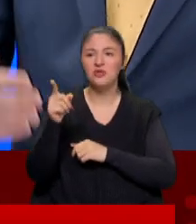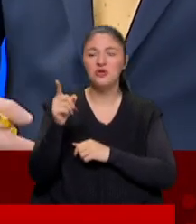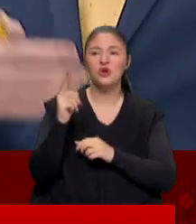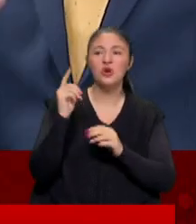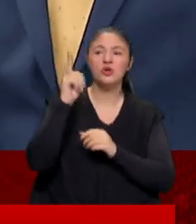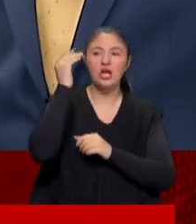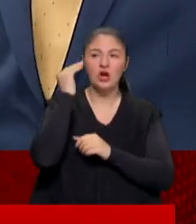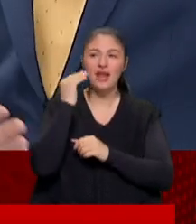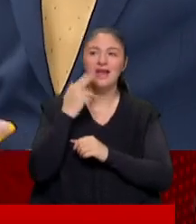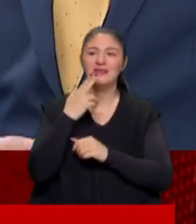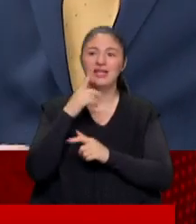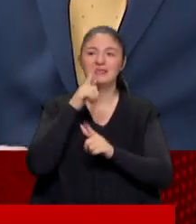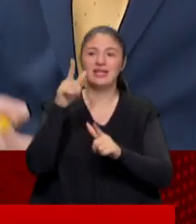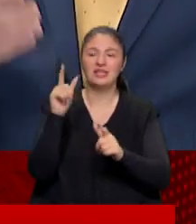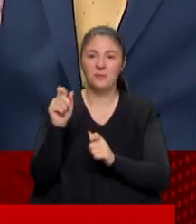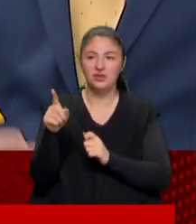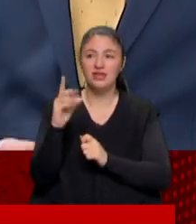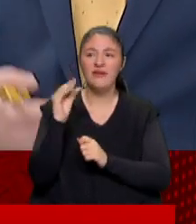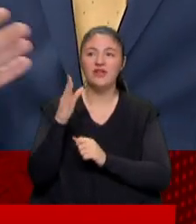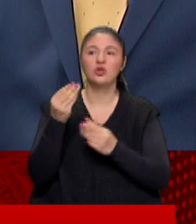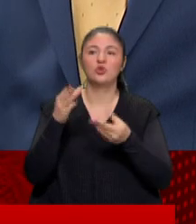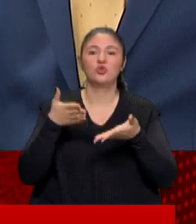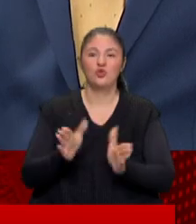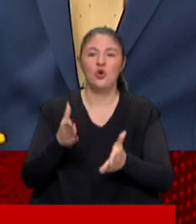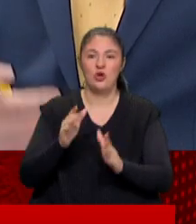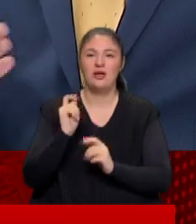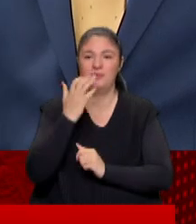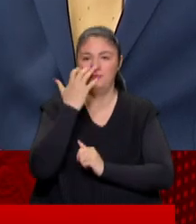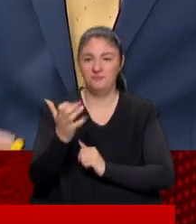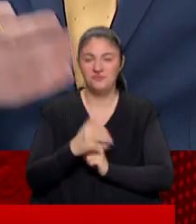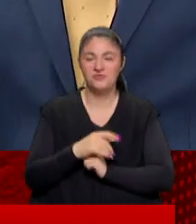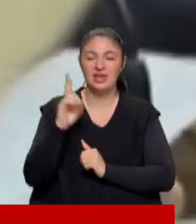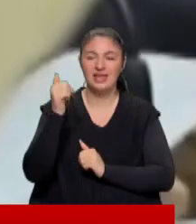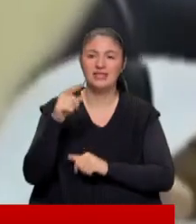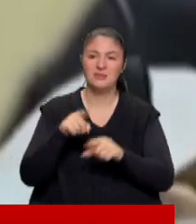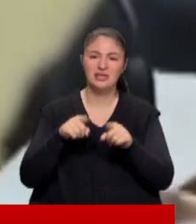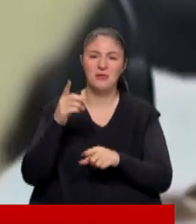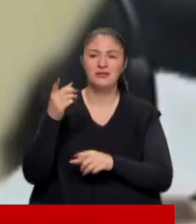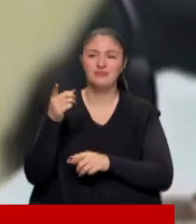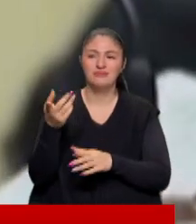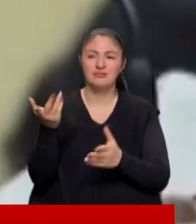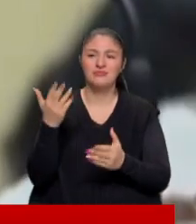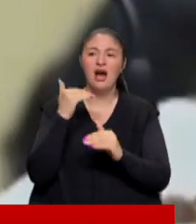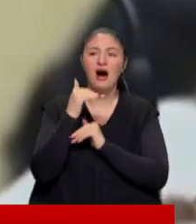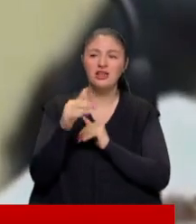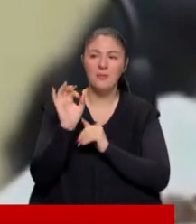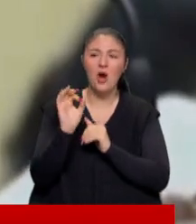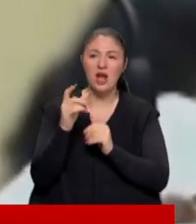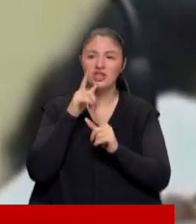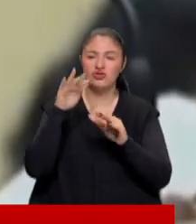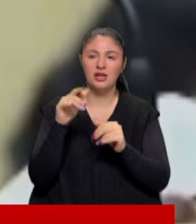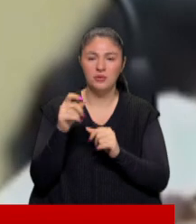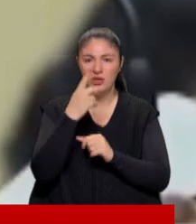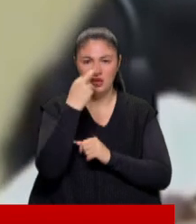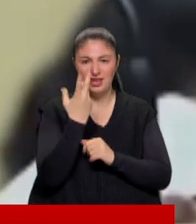Kuzey Koreli kadınlara seslendi. Daha fazla çocuk yapın önerisinde bulundu. Liderler zaman zaman işte halkına bu şekilde çağırırlar.